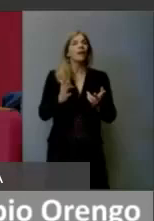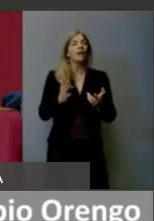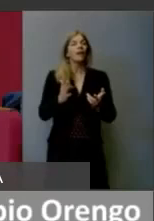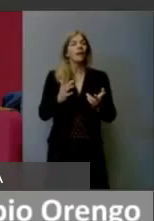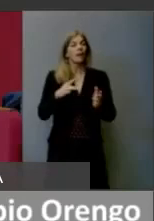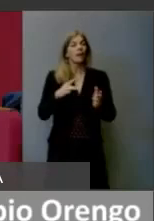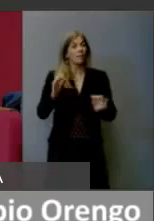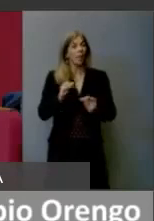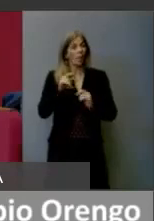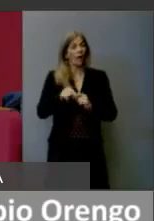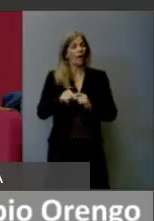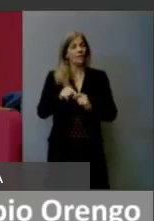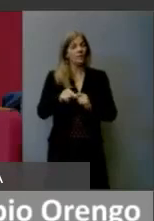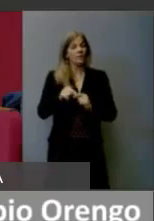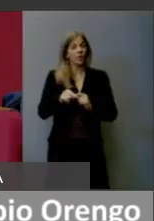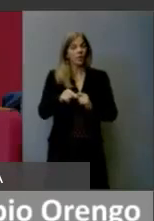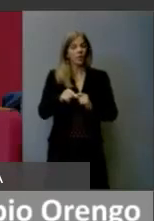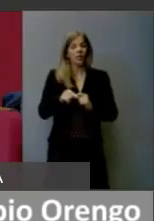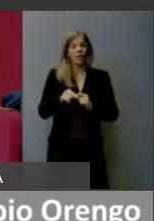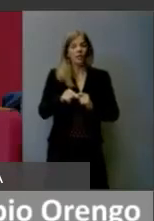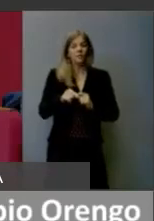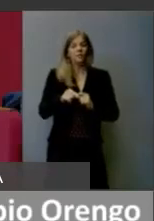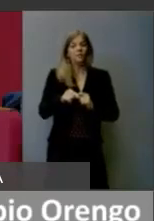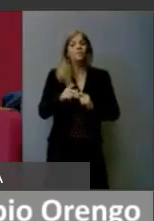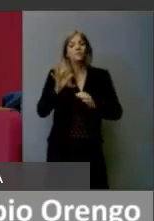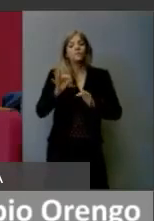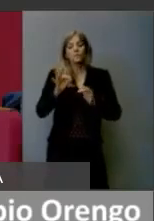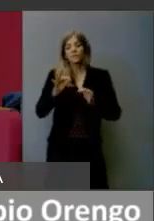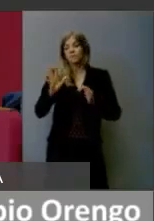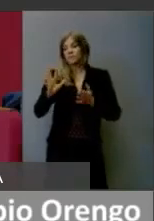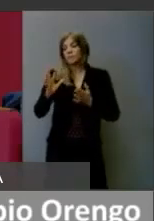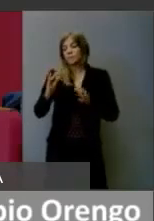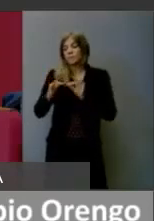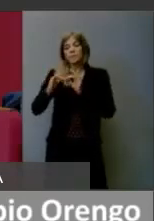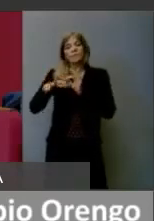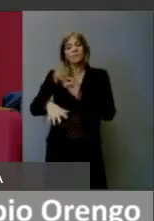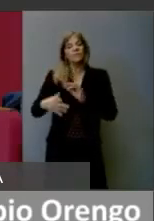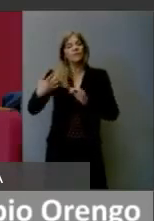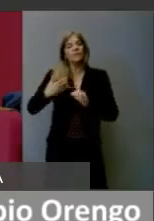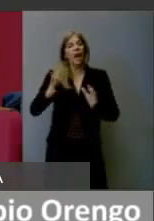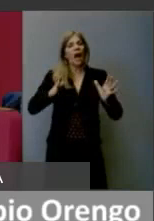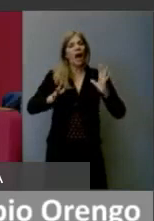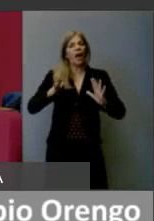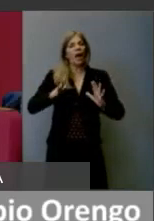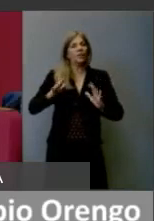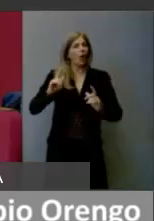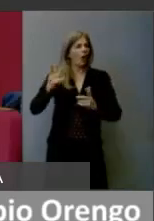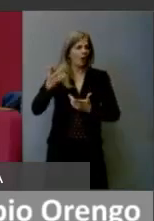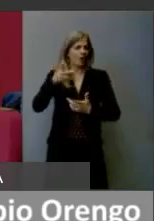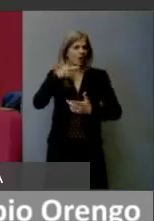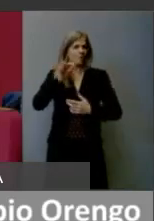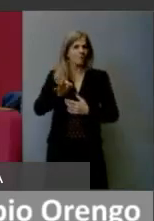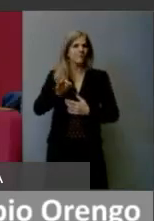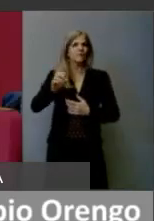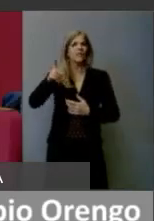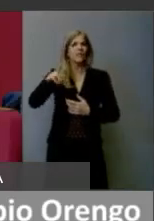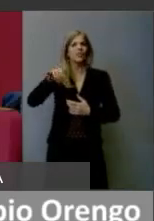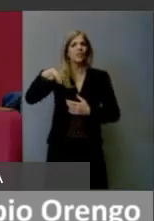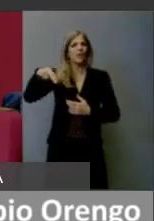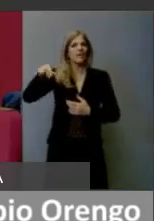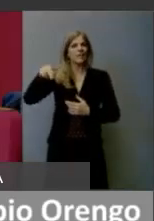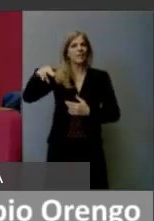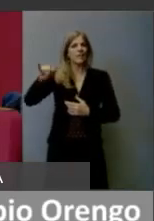stimolati, sollecitati da un'intervista fatta da un attore straordinario come Giancarlo Giannini nel